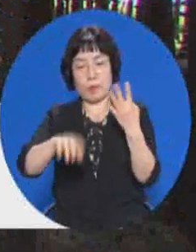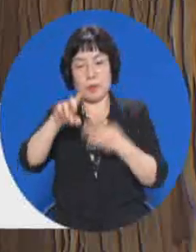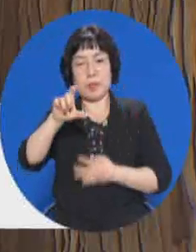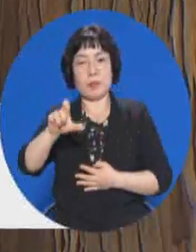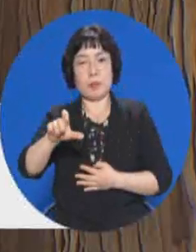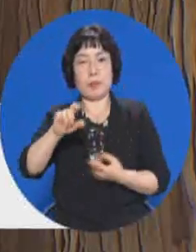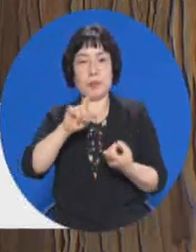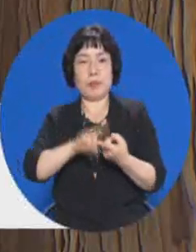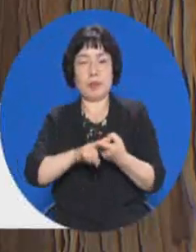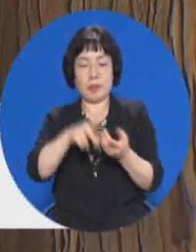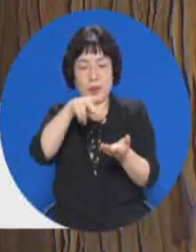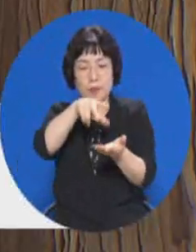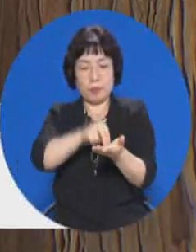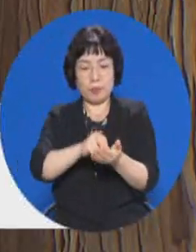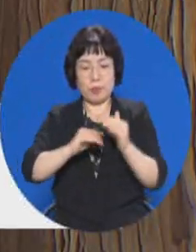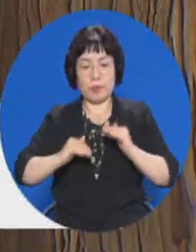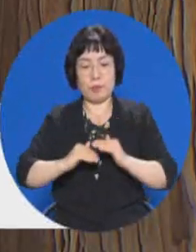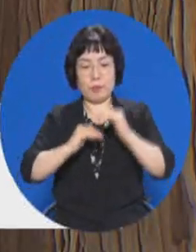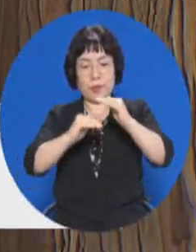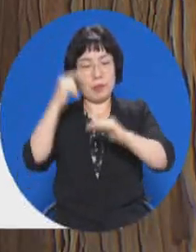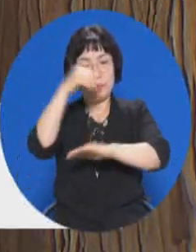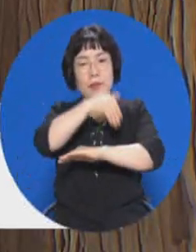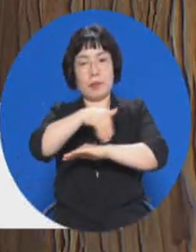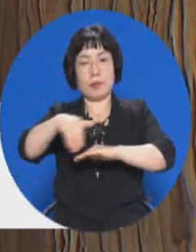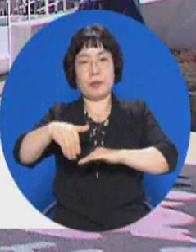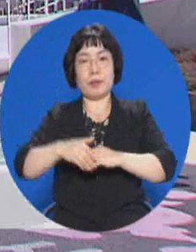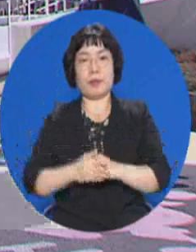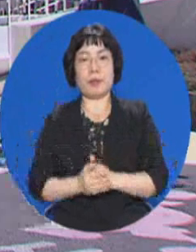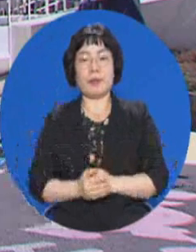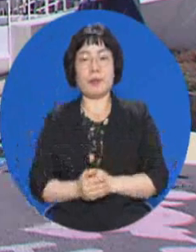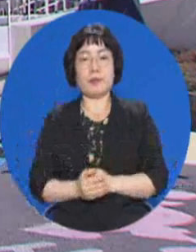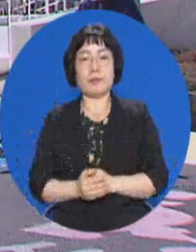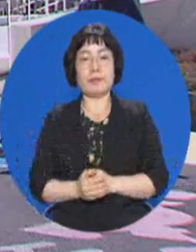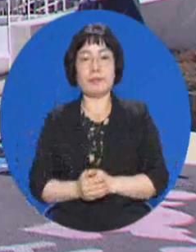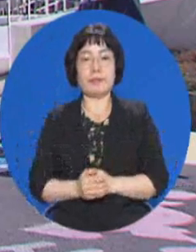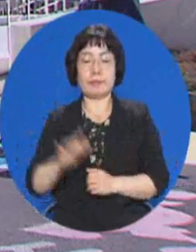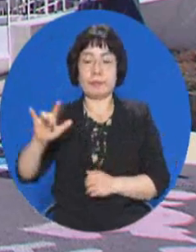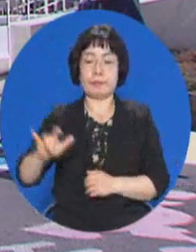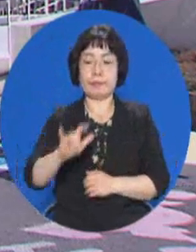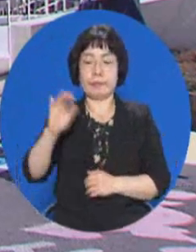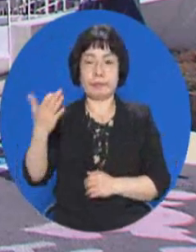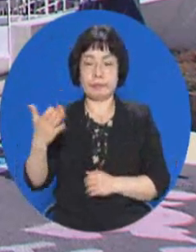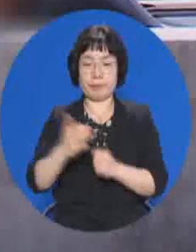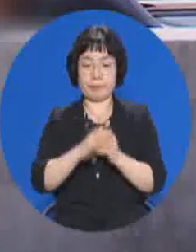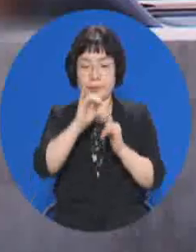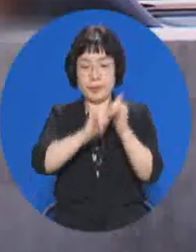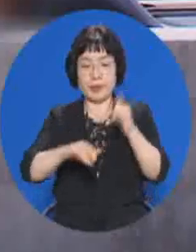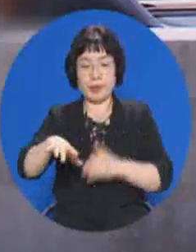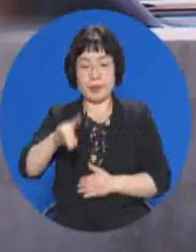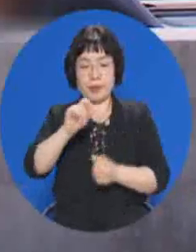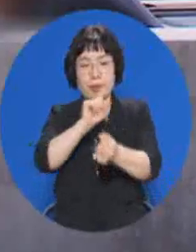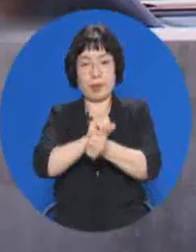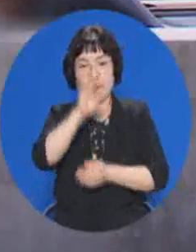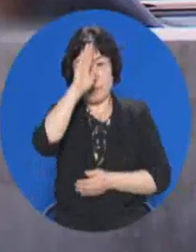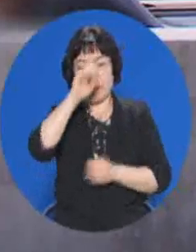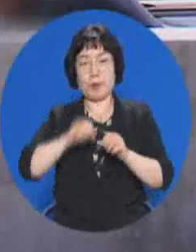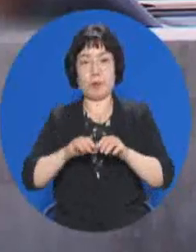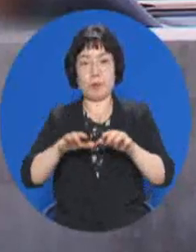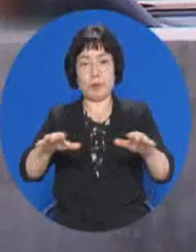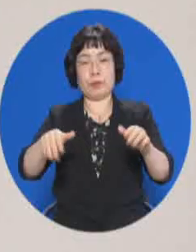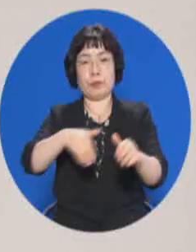15개 과제를 추진할 계획으로 있습니다. 코로나19라는 유례없는 감염병 확산의